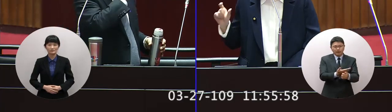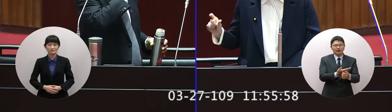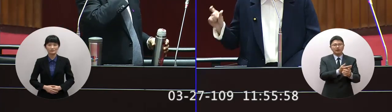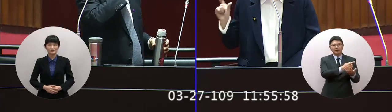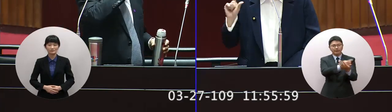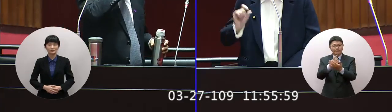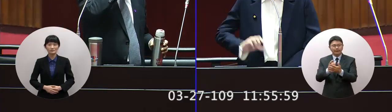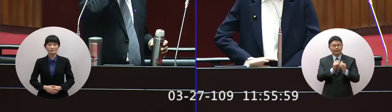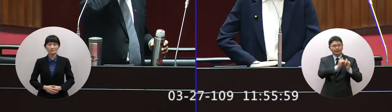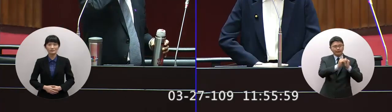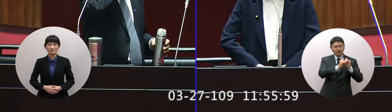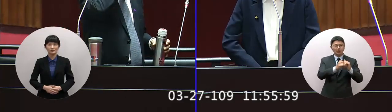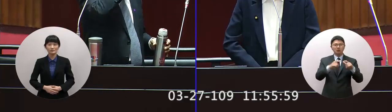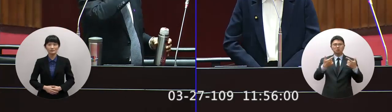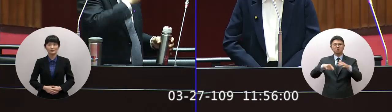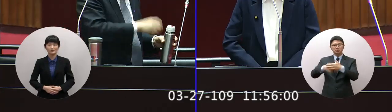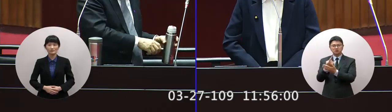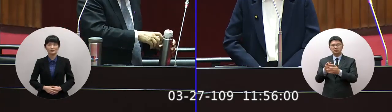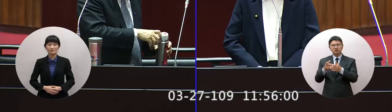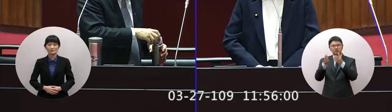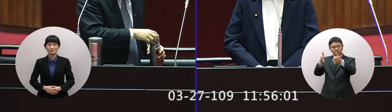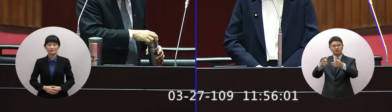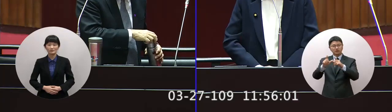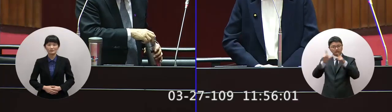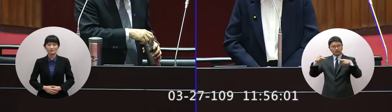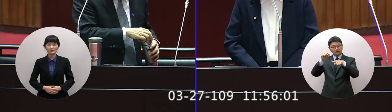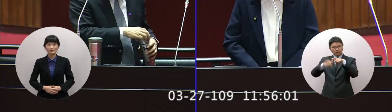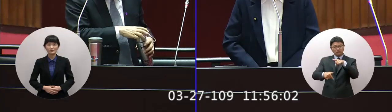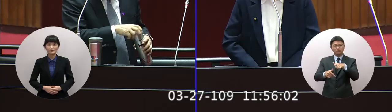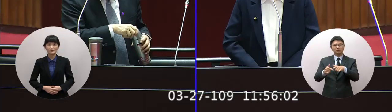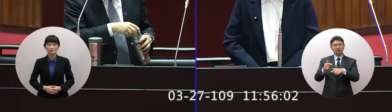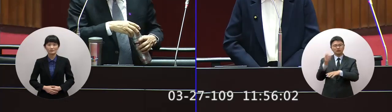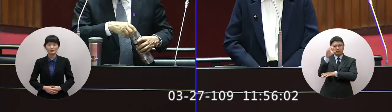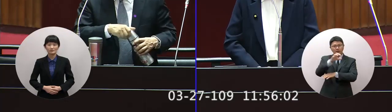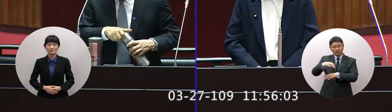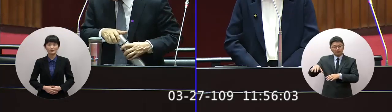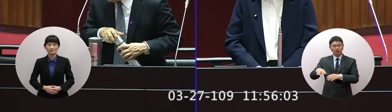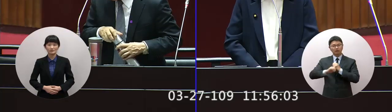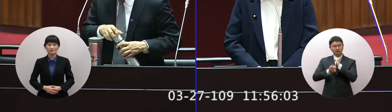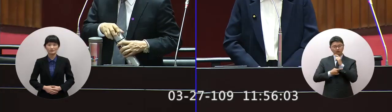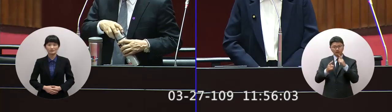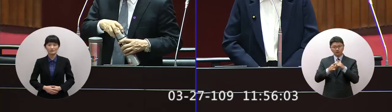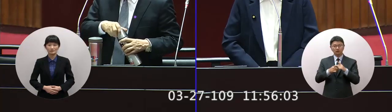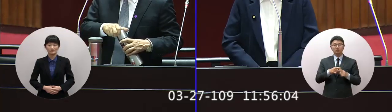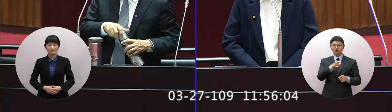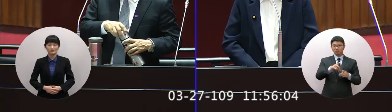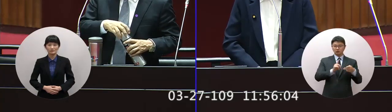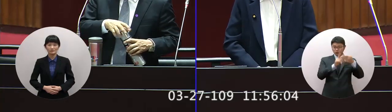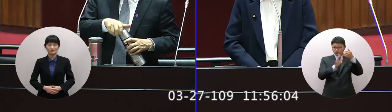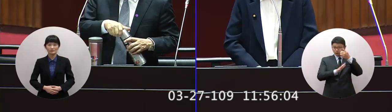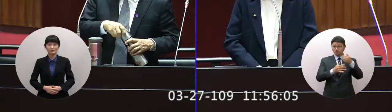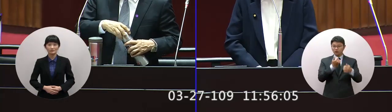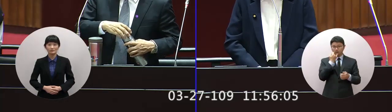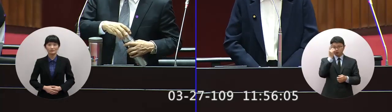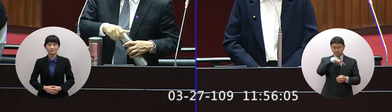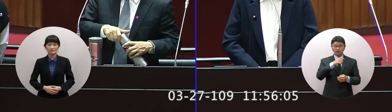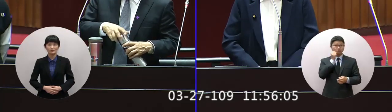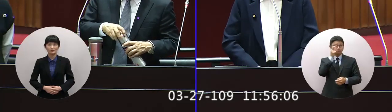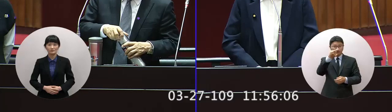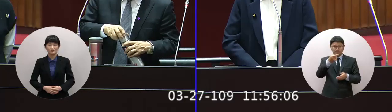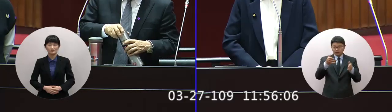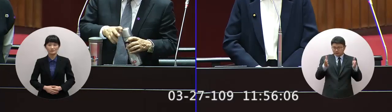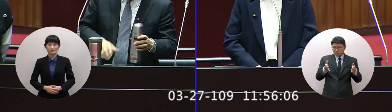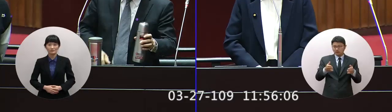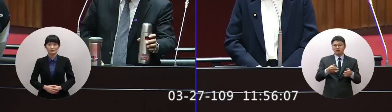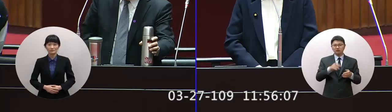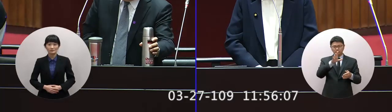不是针对于机构投资法人而已。那不知道主委愿不愿意在一个月之内相关的书面